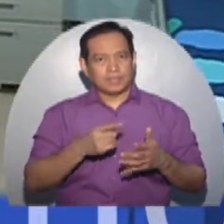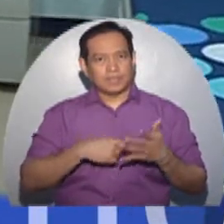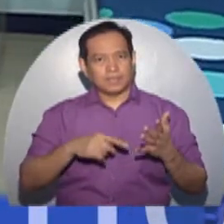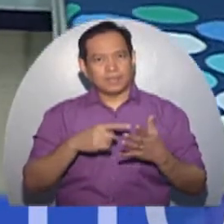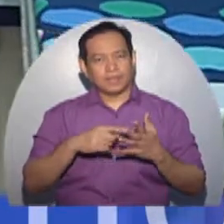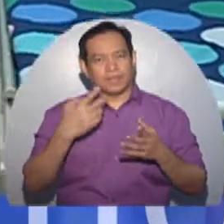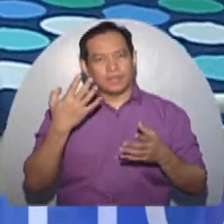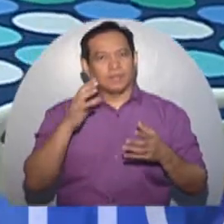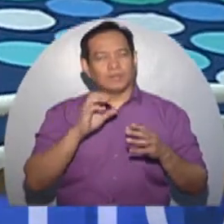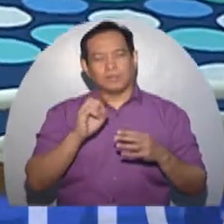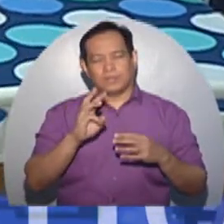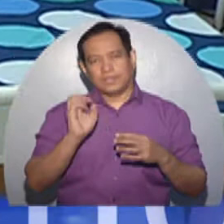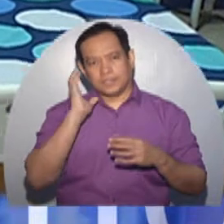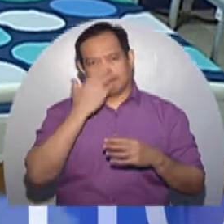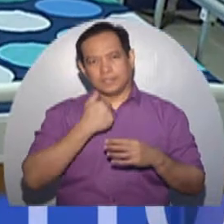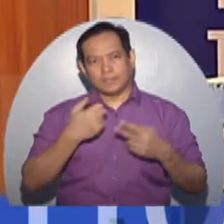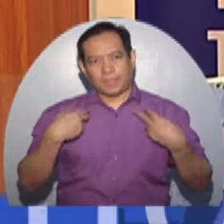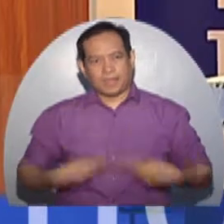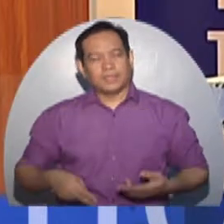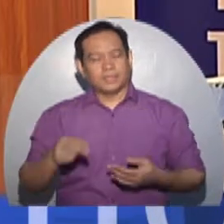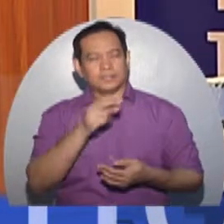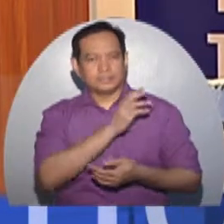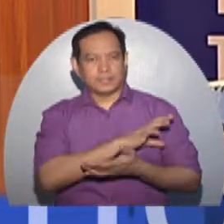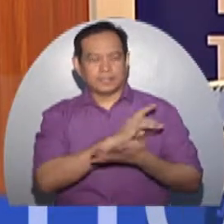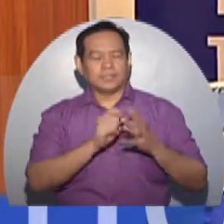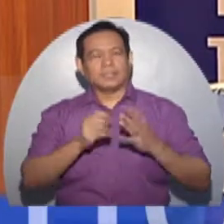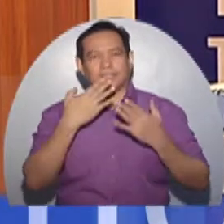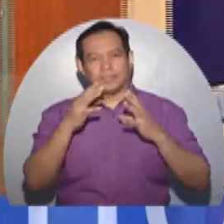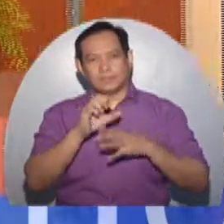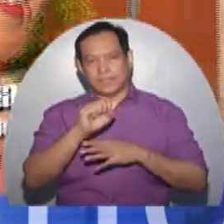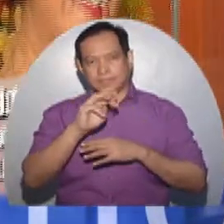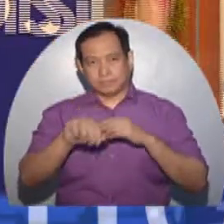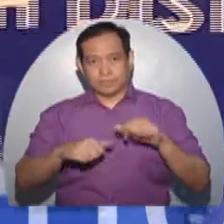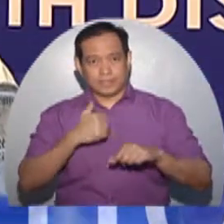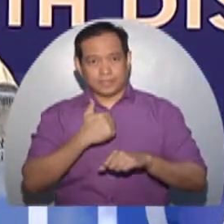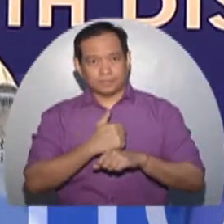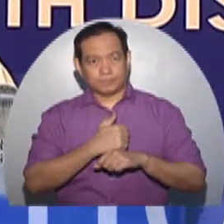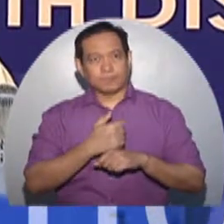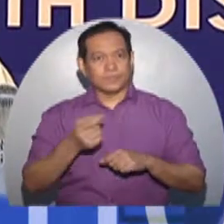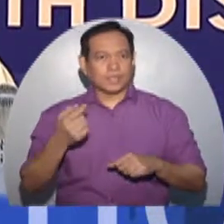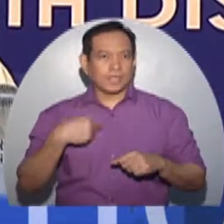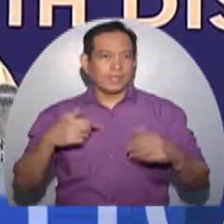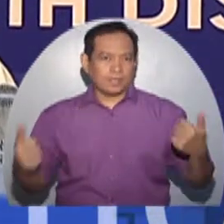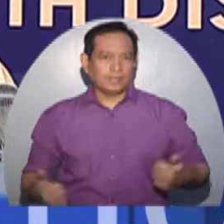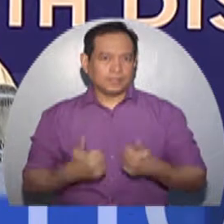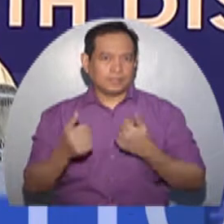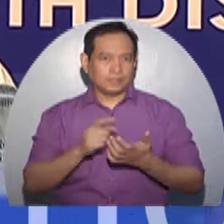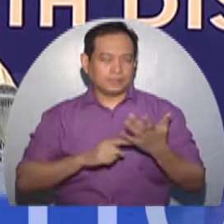narinig ko yung mga comments, Ma'am, ang ganda ng ating health center. So, thank you sa SM Foundation. Ang challenge lang po